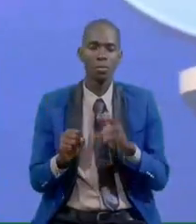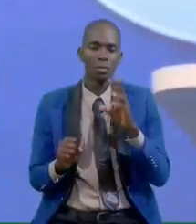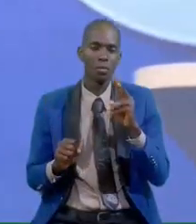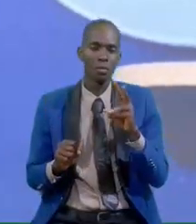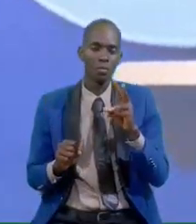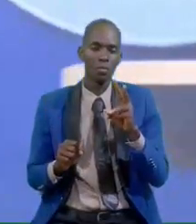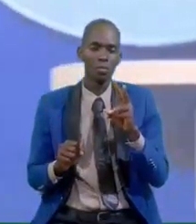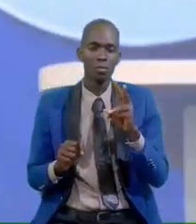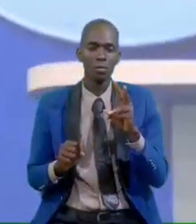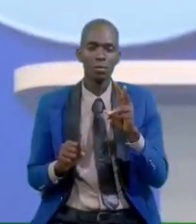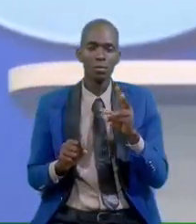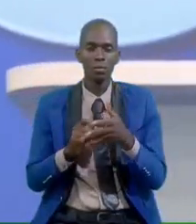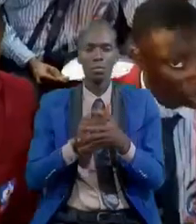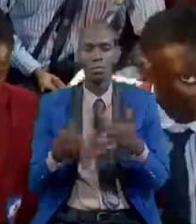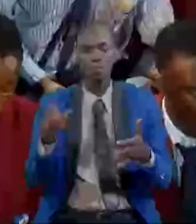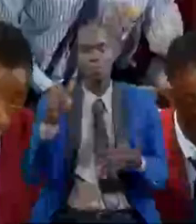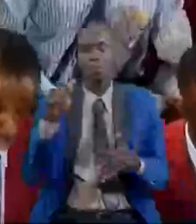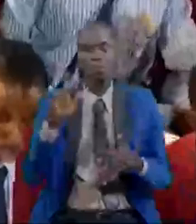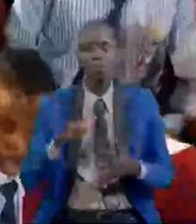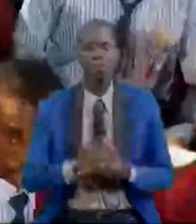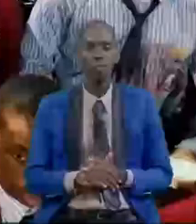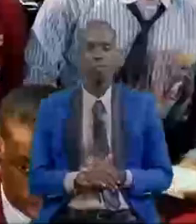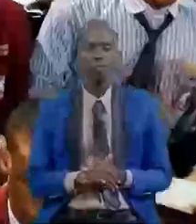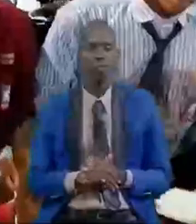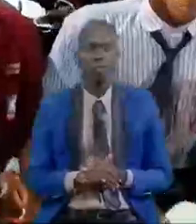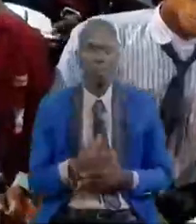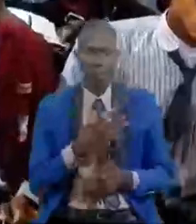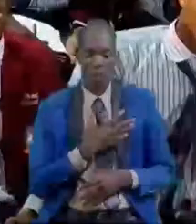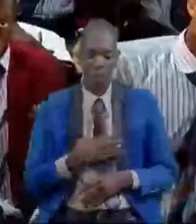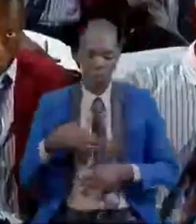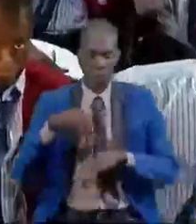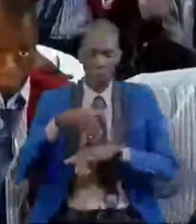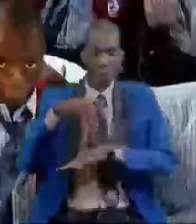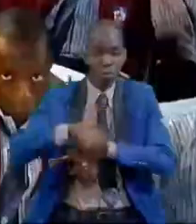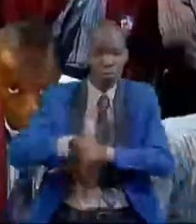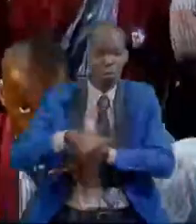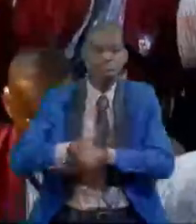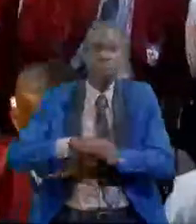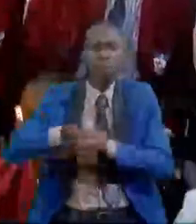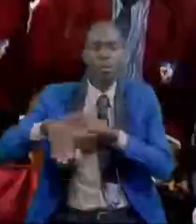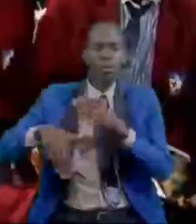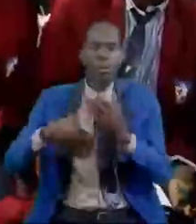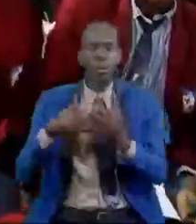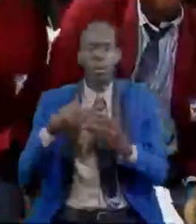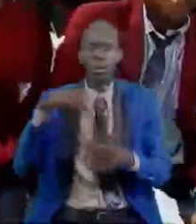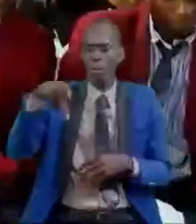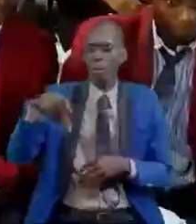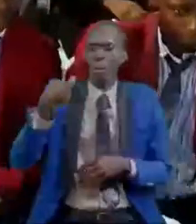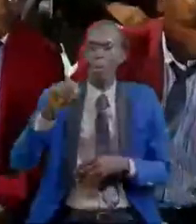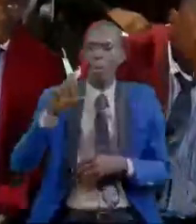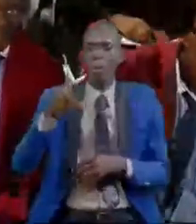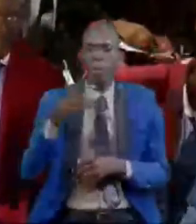Chapitre 16, 25. Vers le milieu de la nuit, Paul et Silas